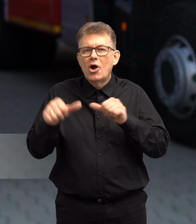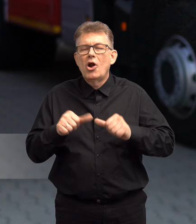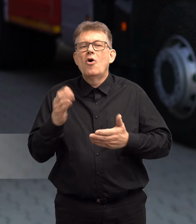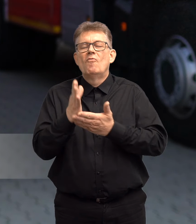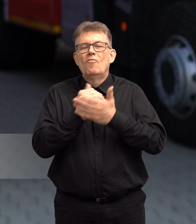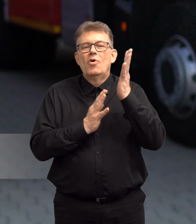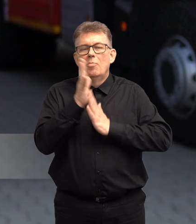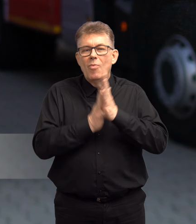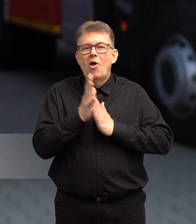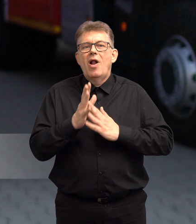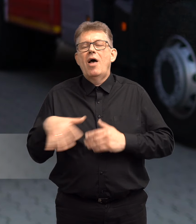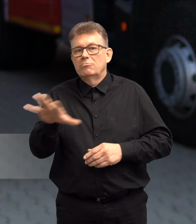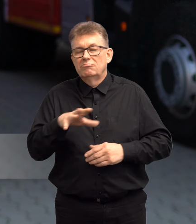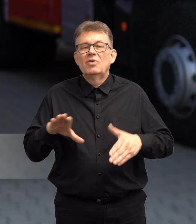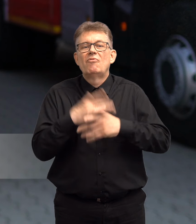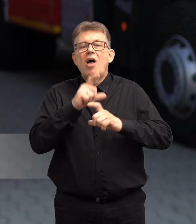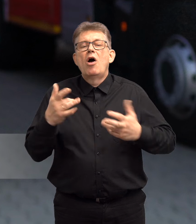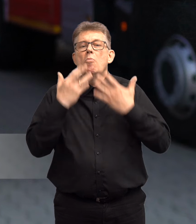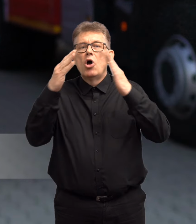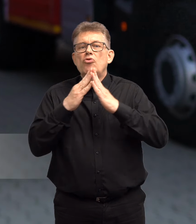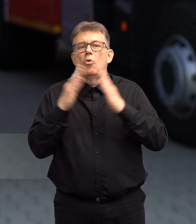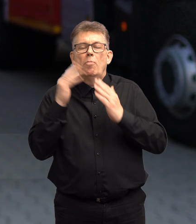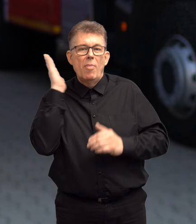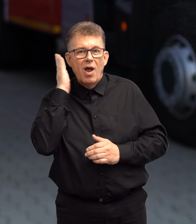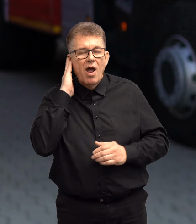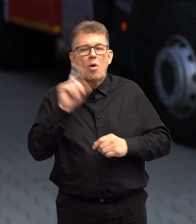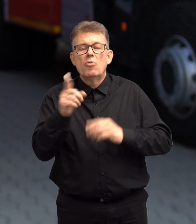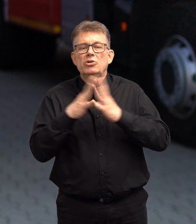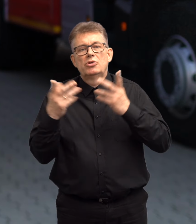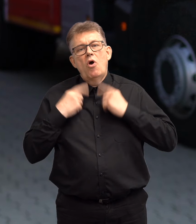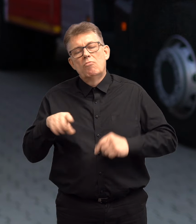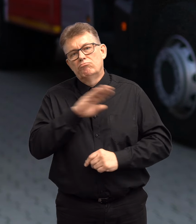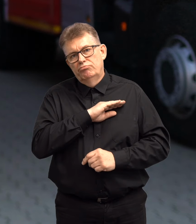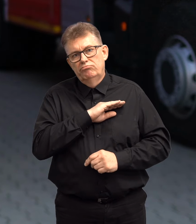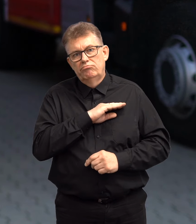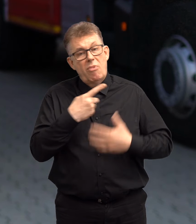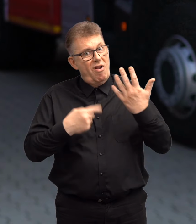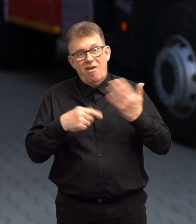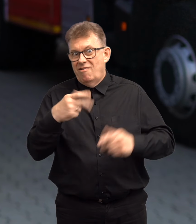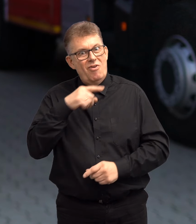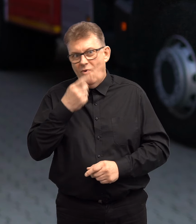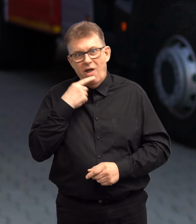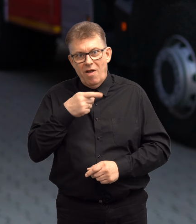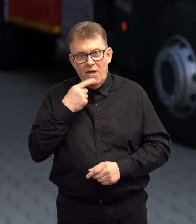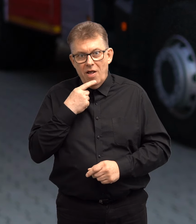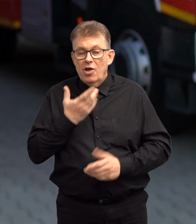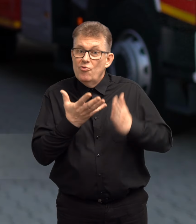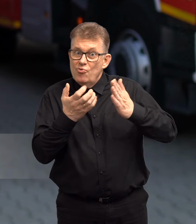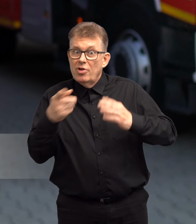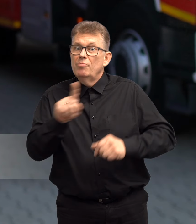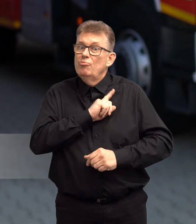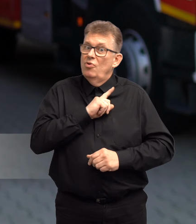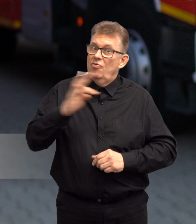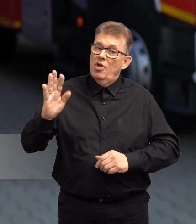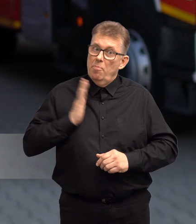Każdego roku na terenie województwa podlaskiego podczas pożarów w obiektach mieszkalnych kilkanaście osób traci życie. Statystyki nie kłamią. Czujka